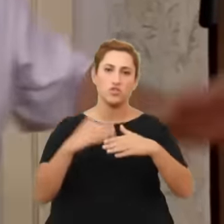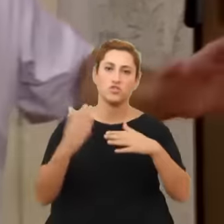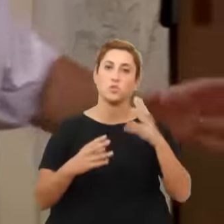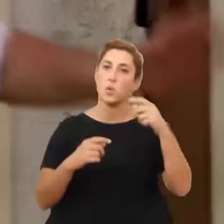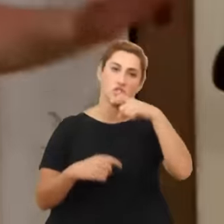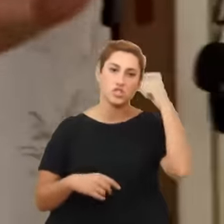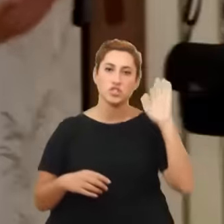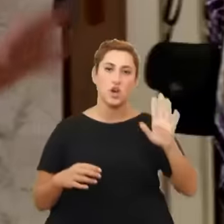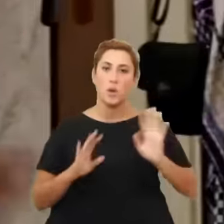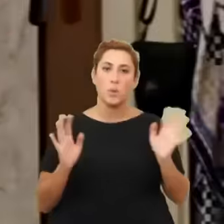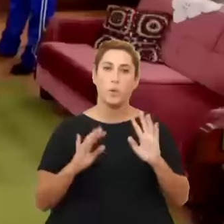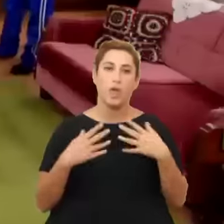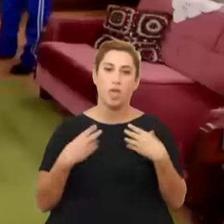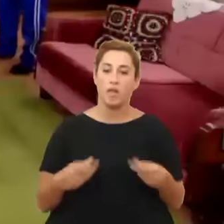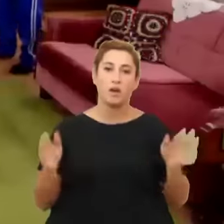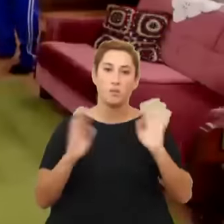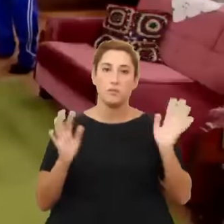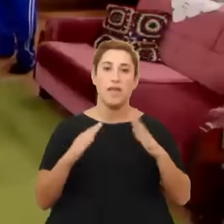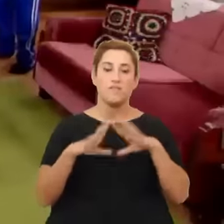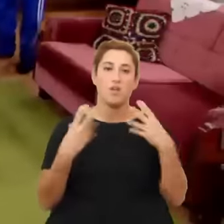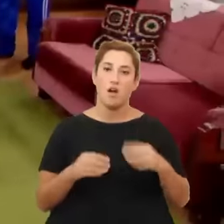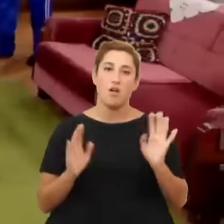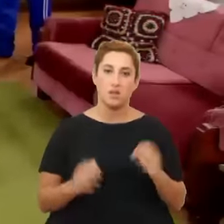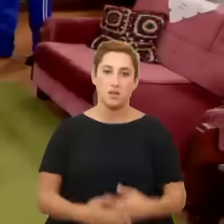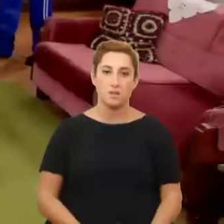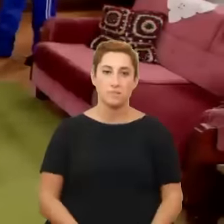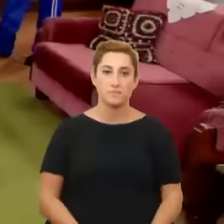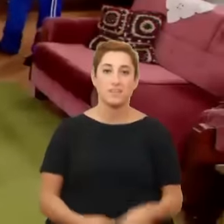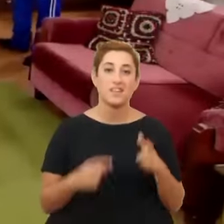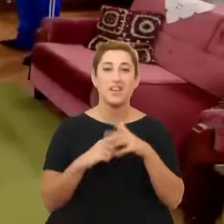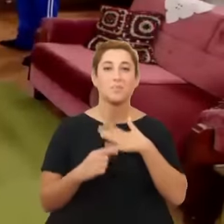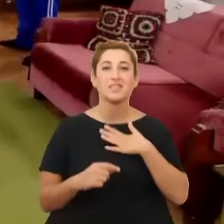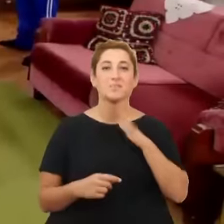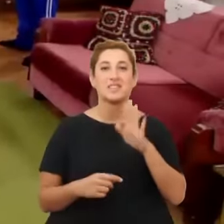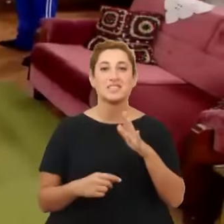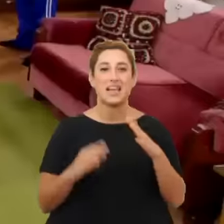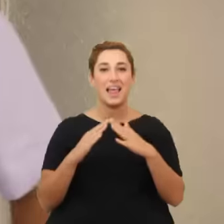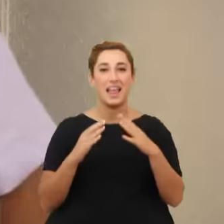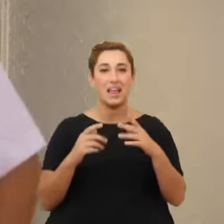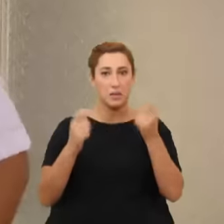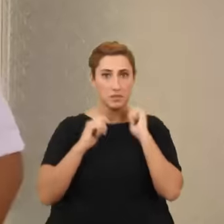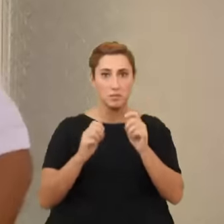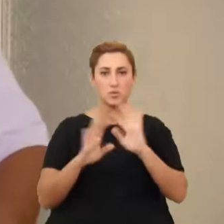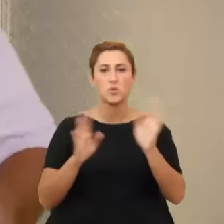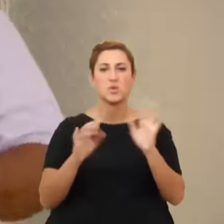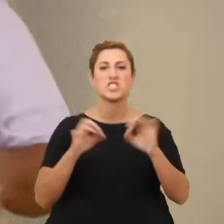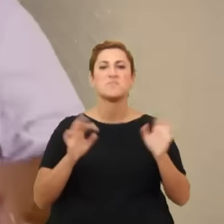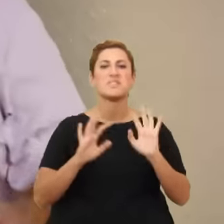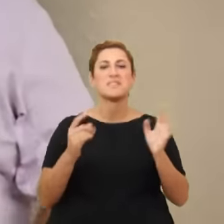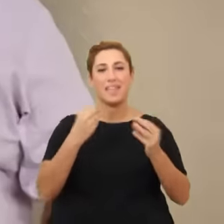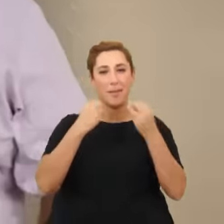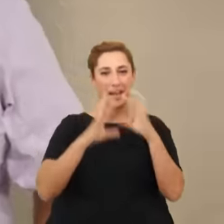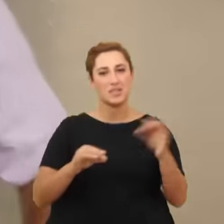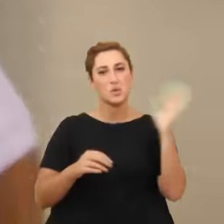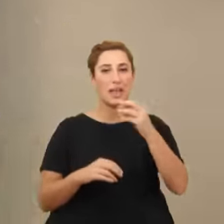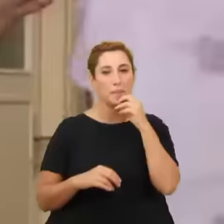sıcak dışarısı ya. Acayip sıcak ya. Evler çok iyi. Evler gayet iyi ya. Elini falan yıkamayacak mısın? Şişt, aman şimdi bir lokma bir şey